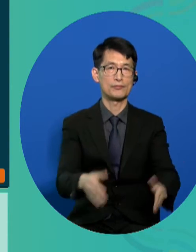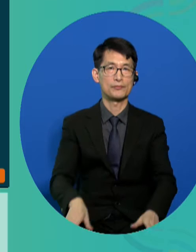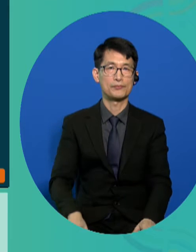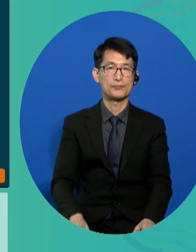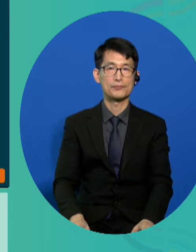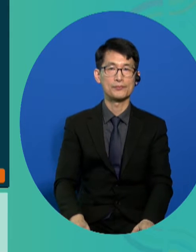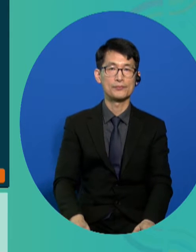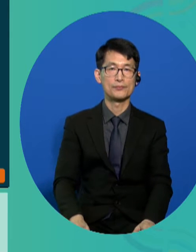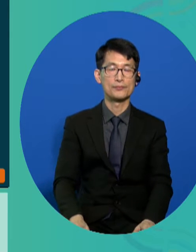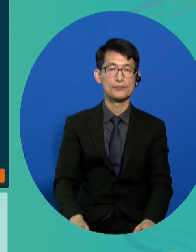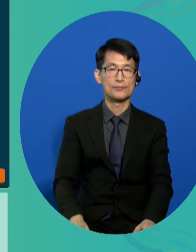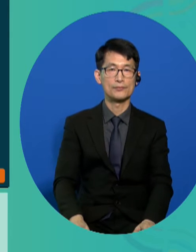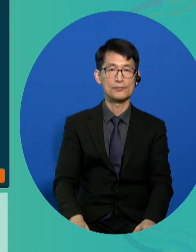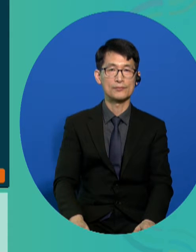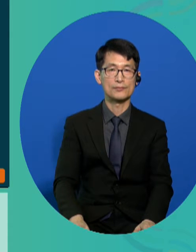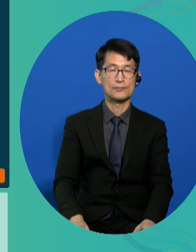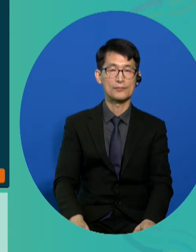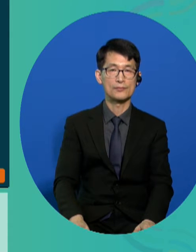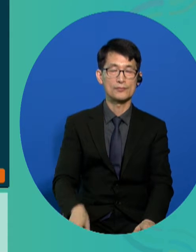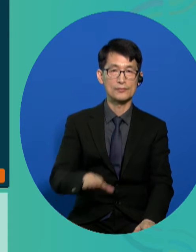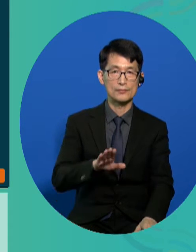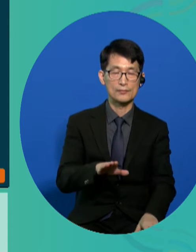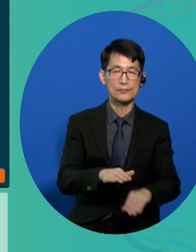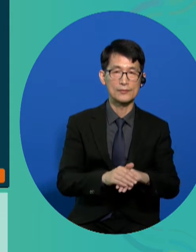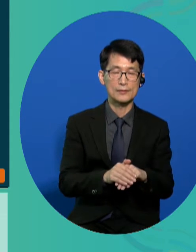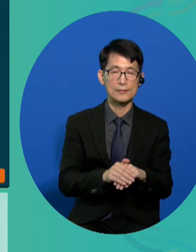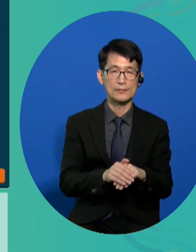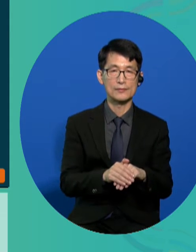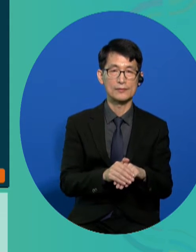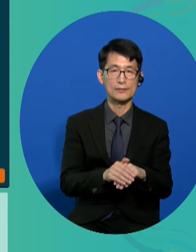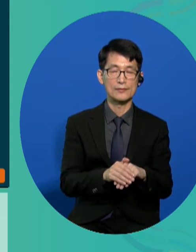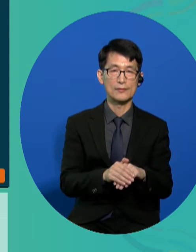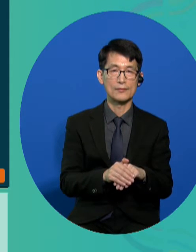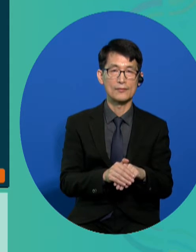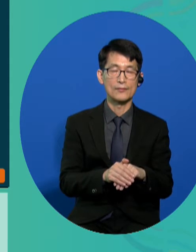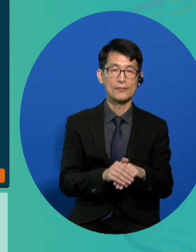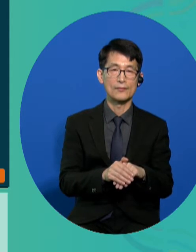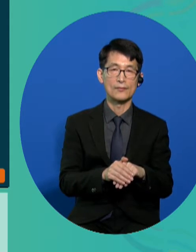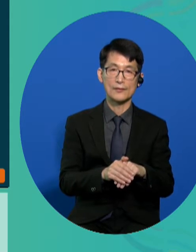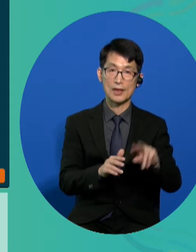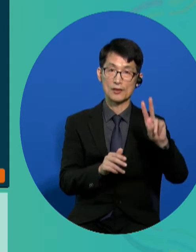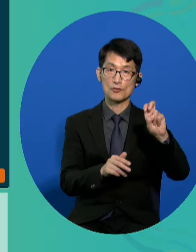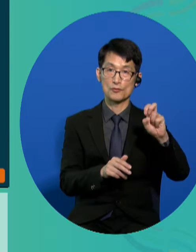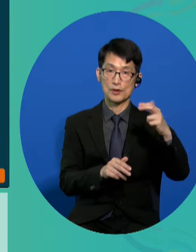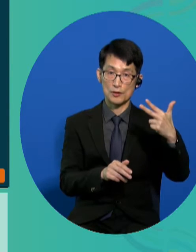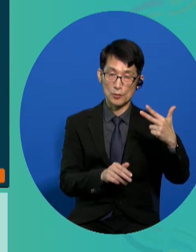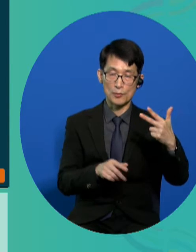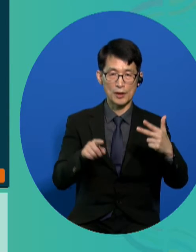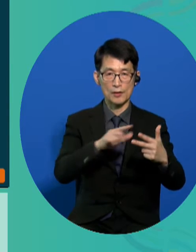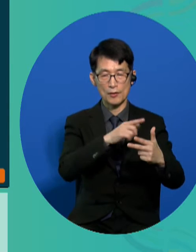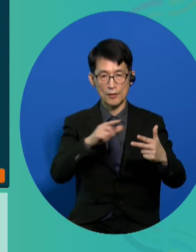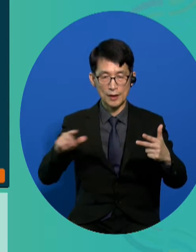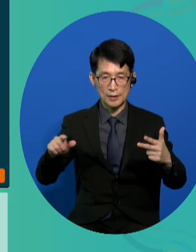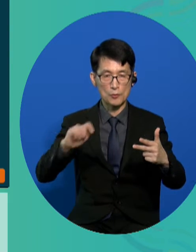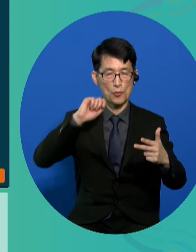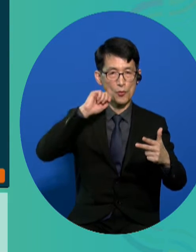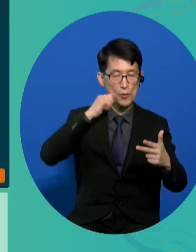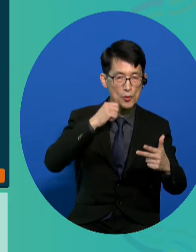되어 있습니다. 우리는 성숙도 모델 평가 도구를 개발하여 27개 변수를 살펴보면서 이